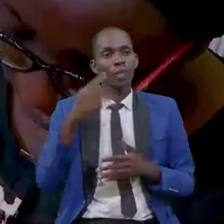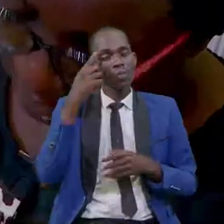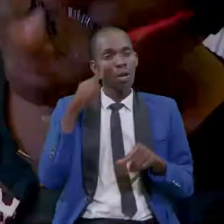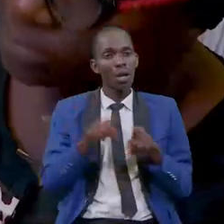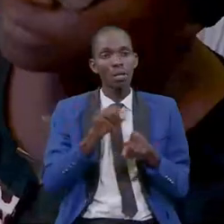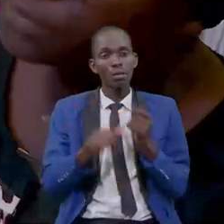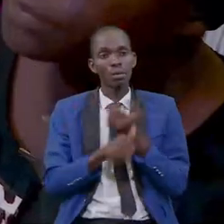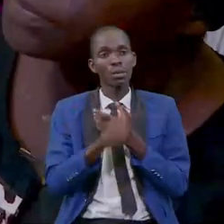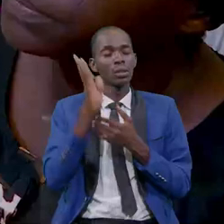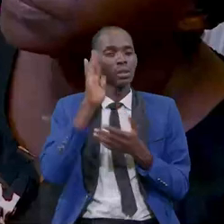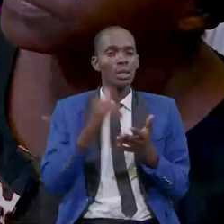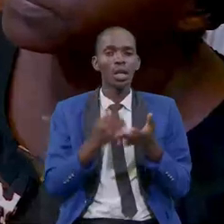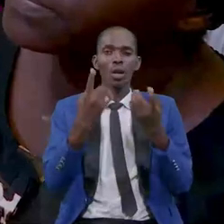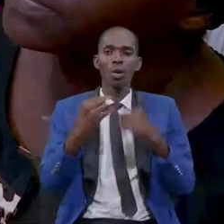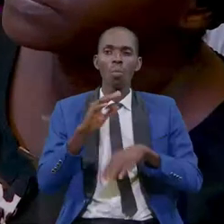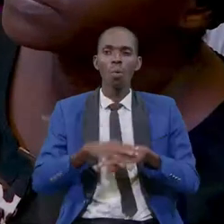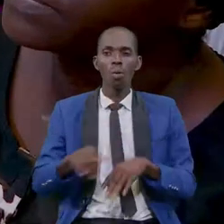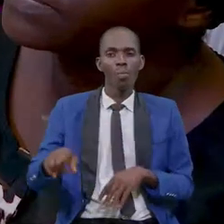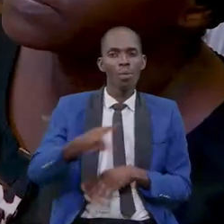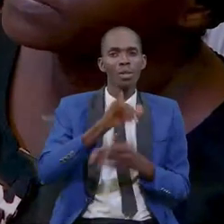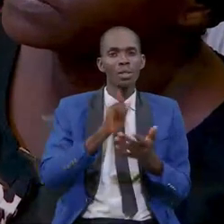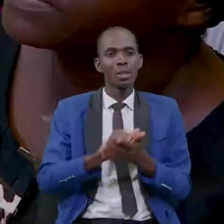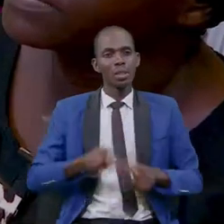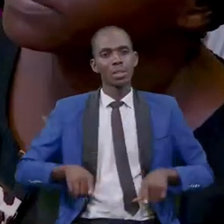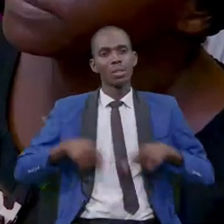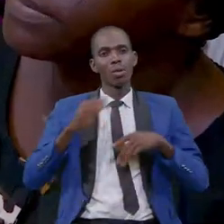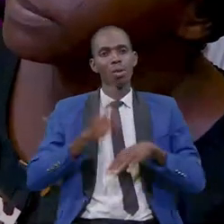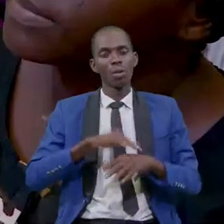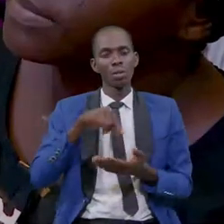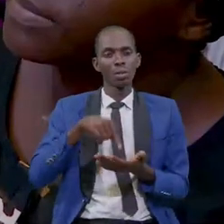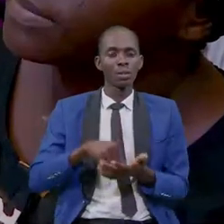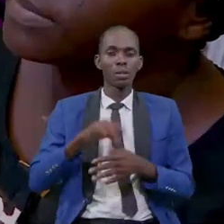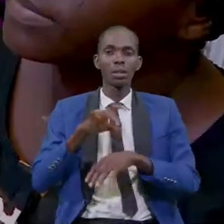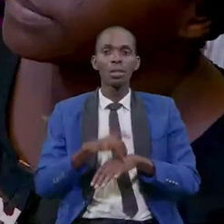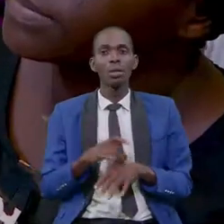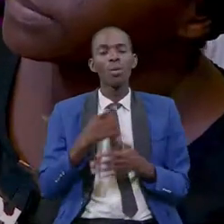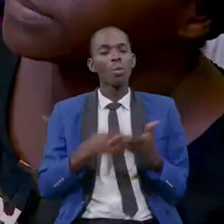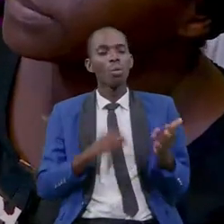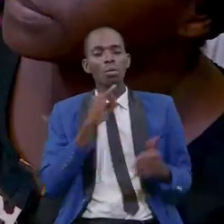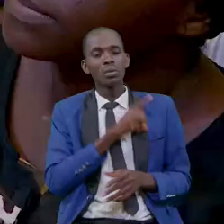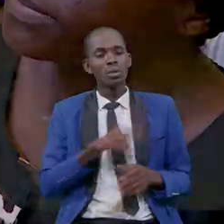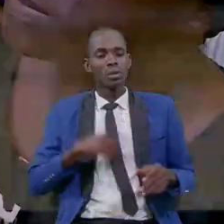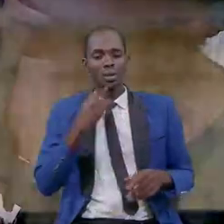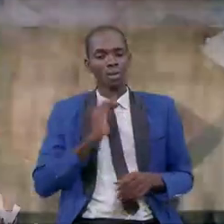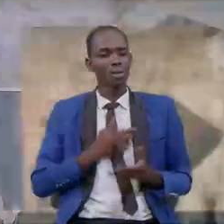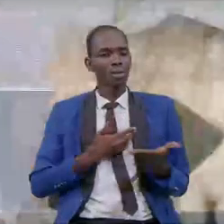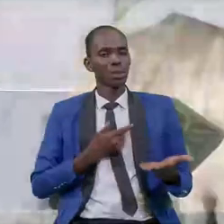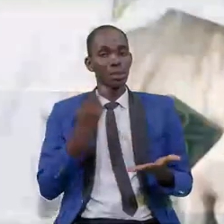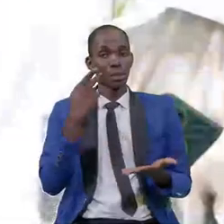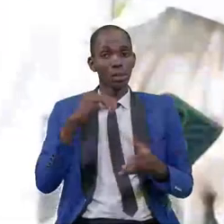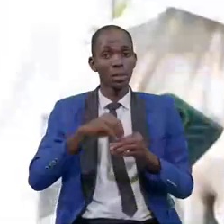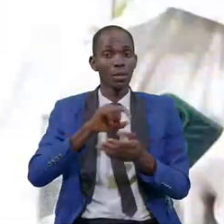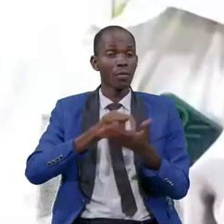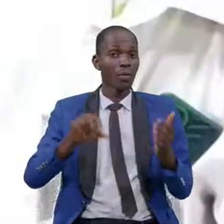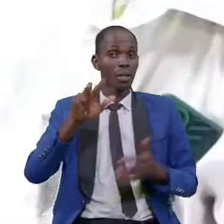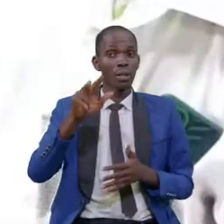35, car il viendra comme un filet sur tous ceux qui habitent sur la face de toute la terre. Le Seigneur nous dit au